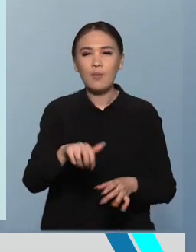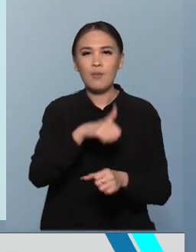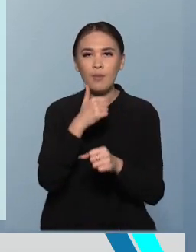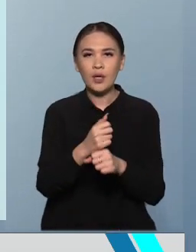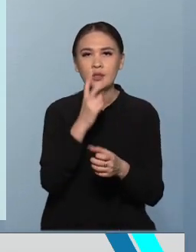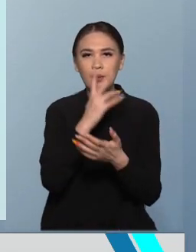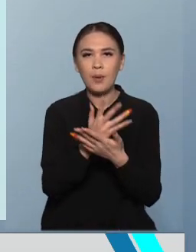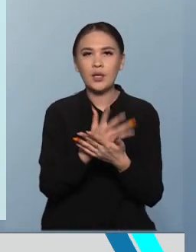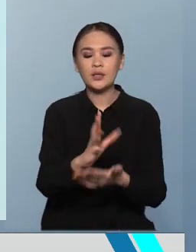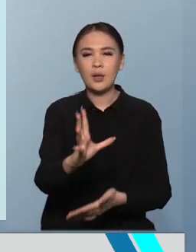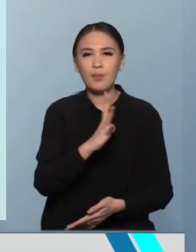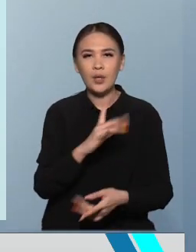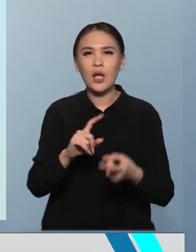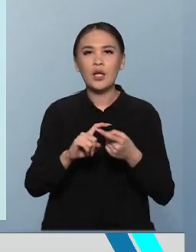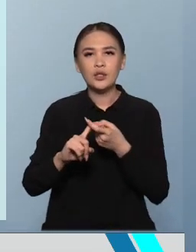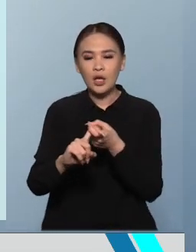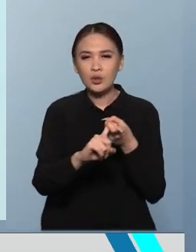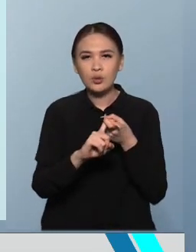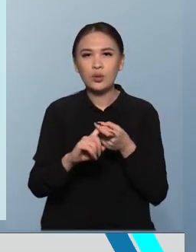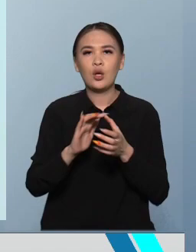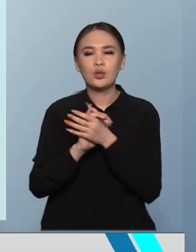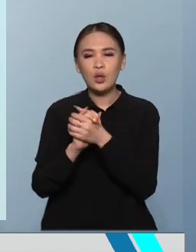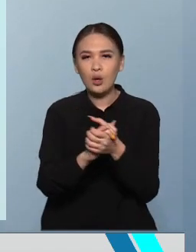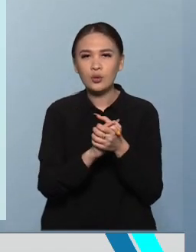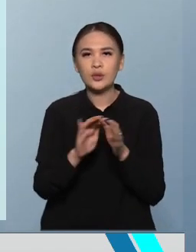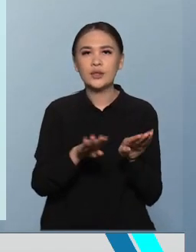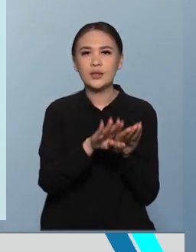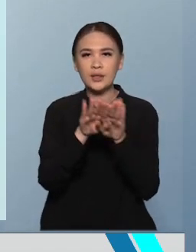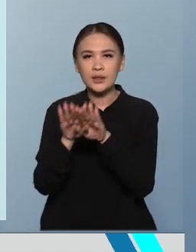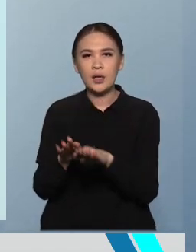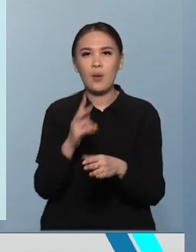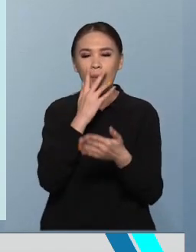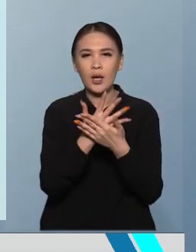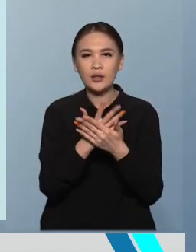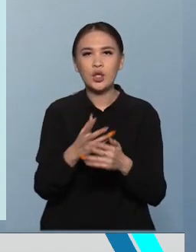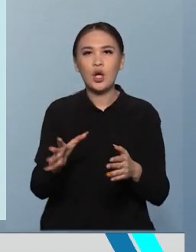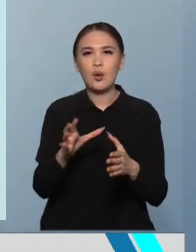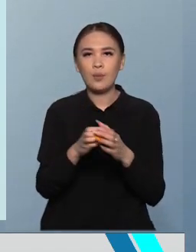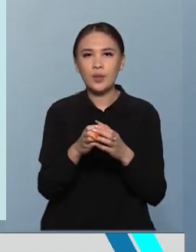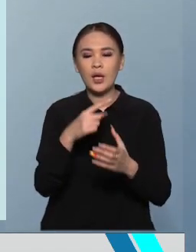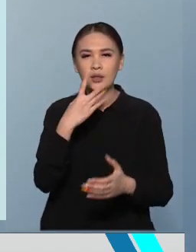бірі дегелі татулық, теңдік және әділдік қағидаларына негізделген қоғам құратынымызды да